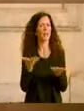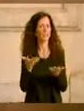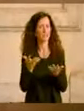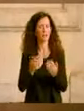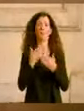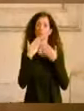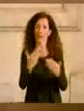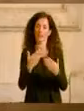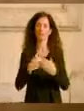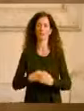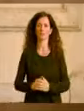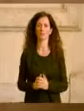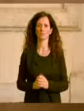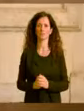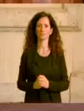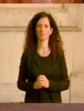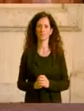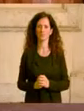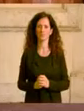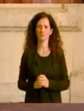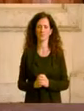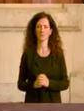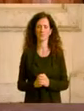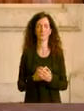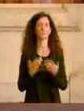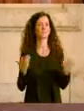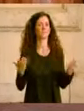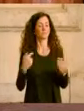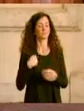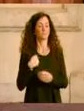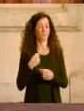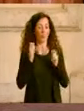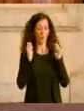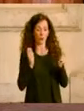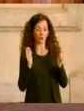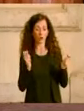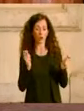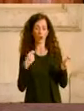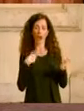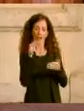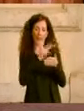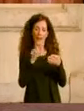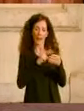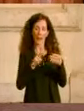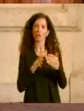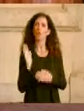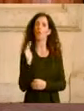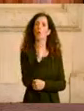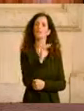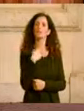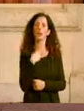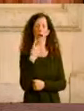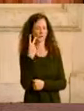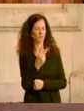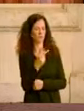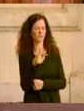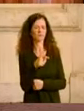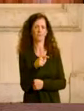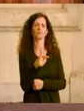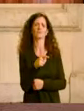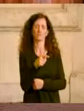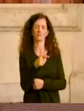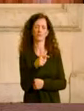Grazie. Beh, se leggiamo anche quotidianamente i giornali, si legge spesso di tentativi di